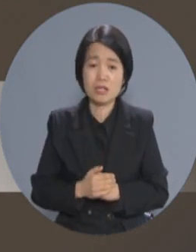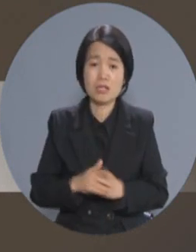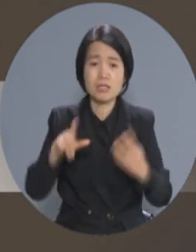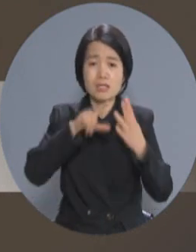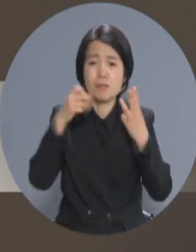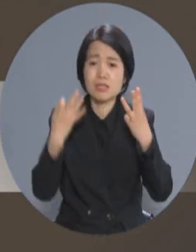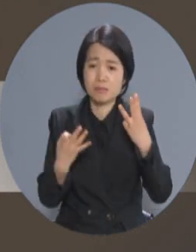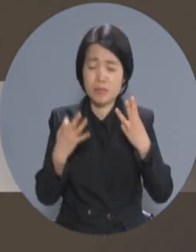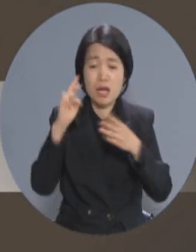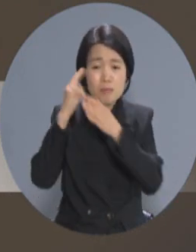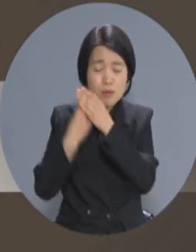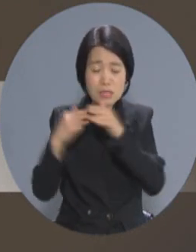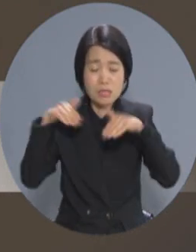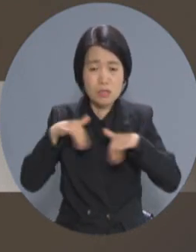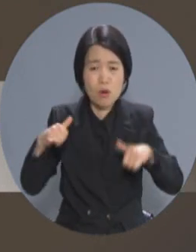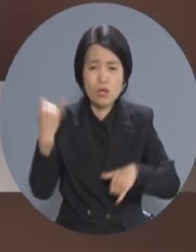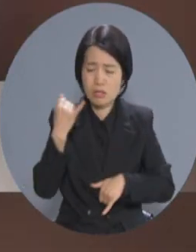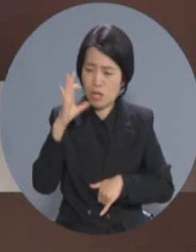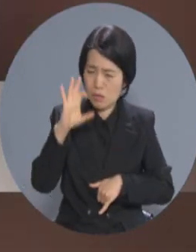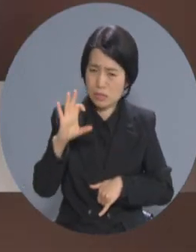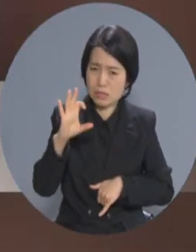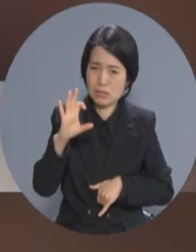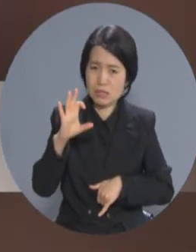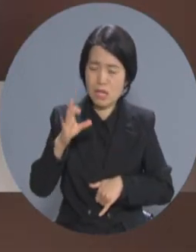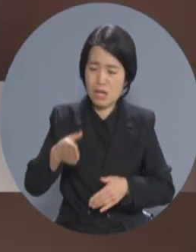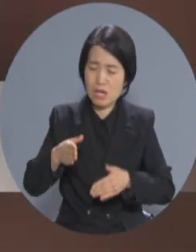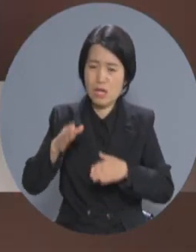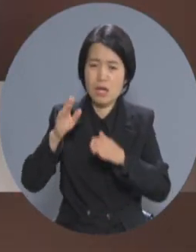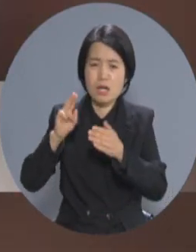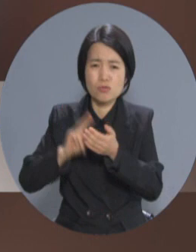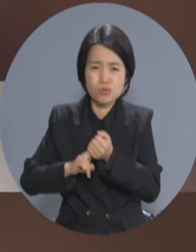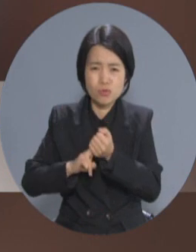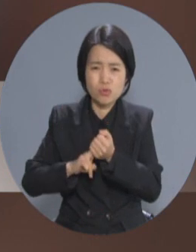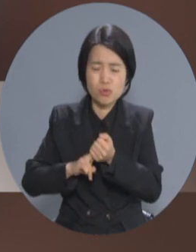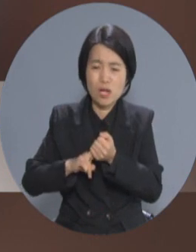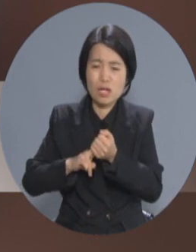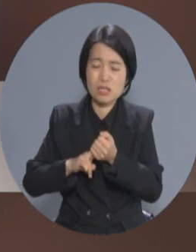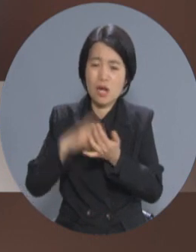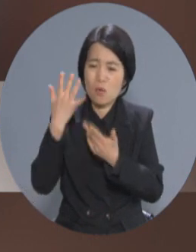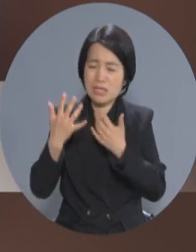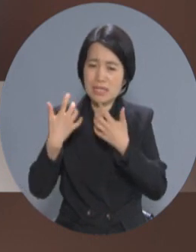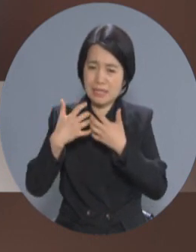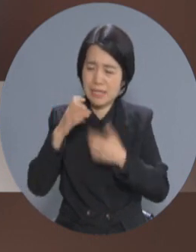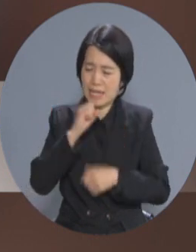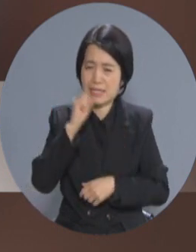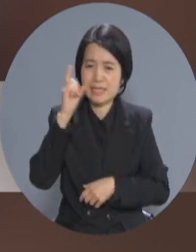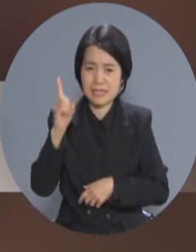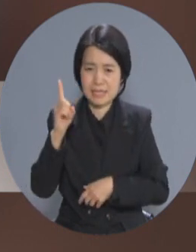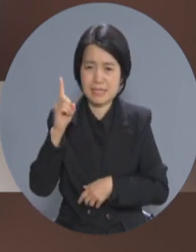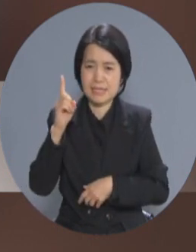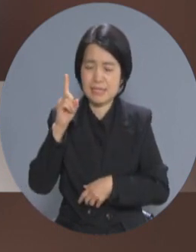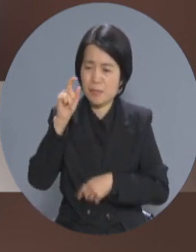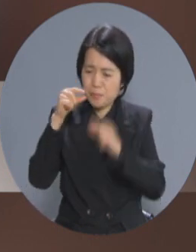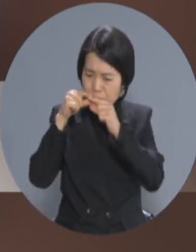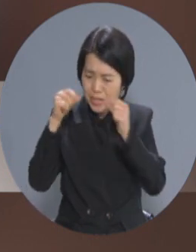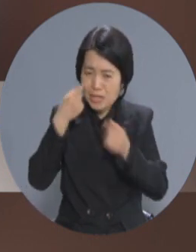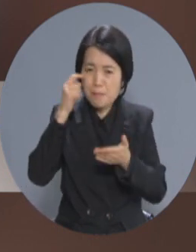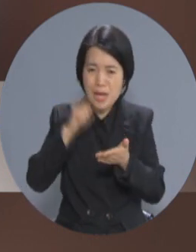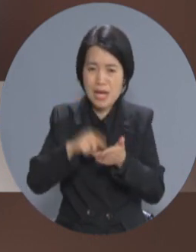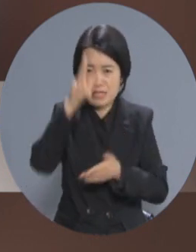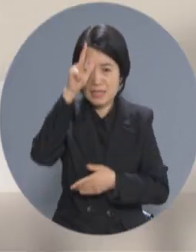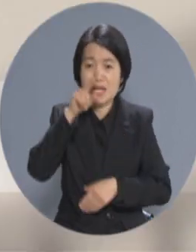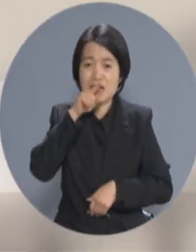18일 해당 미용실 직원이 여자 화장실에 설치돼 있던 화재 경보기 안에서 SD 카드 등을 발견해 경찰의